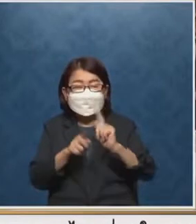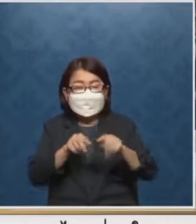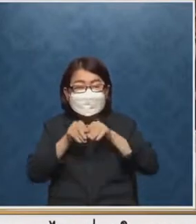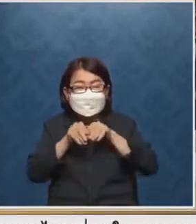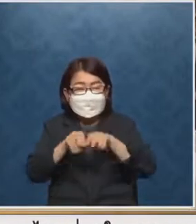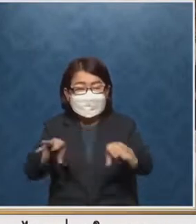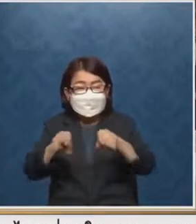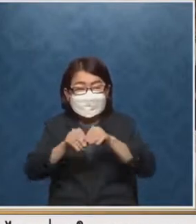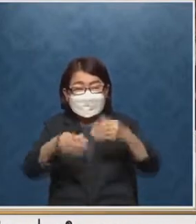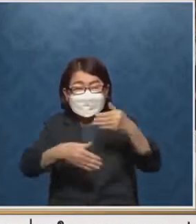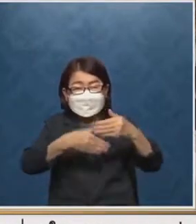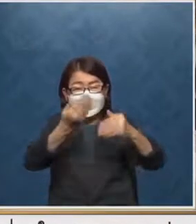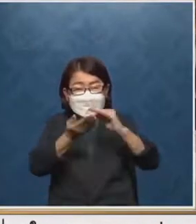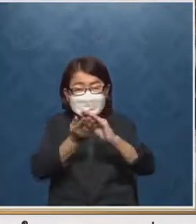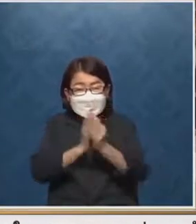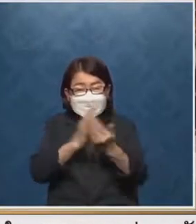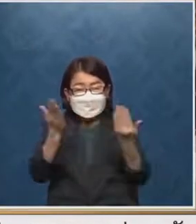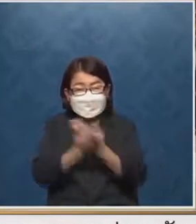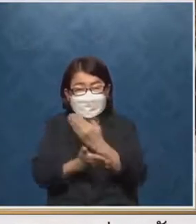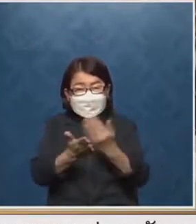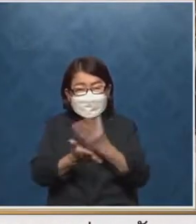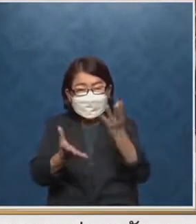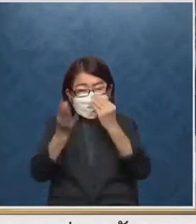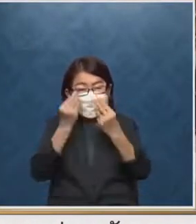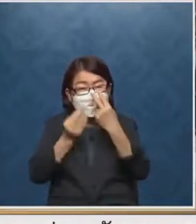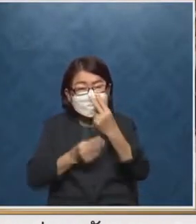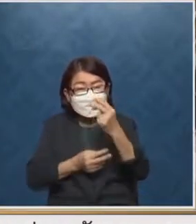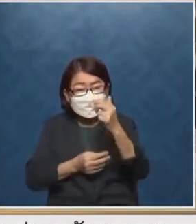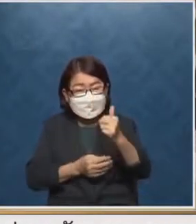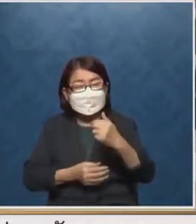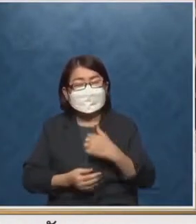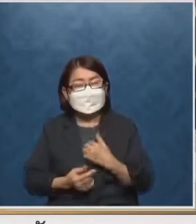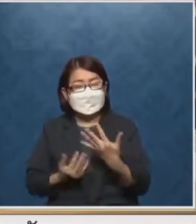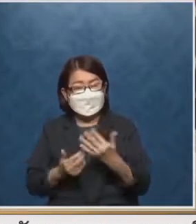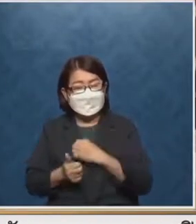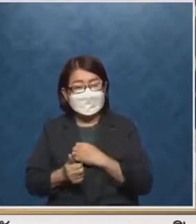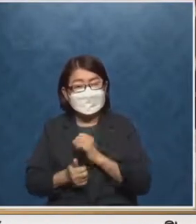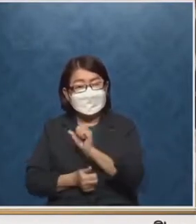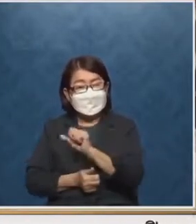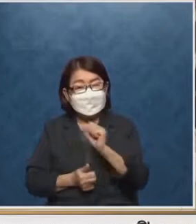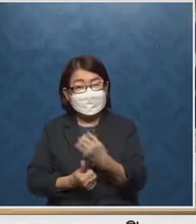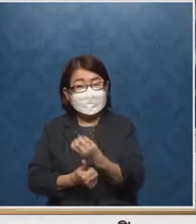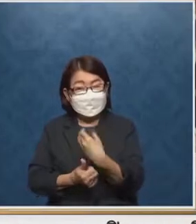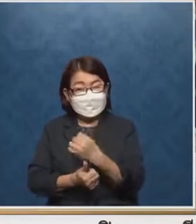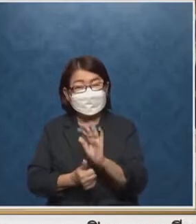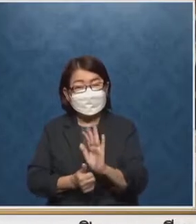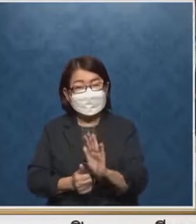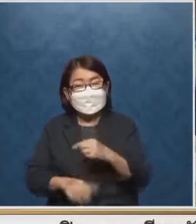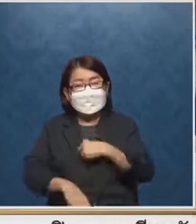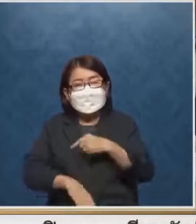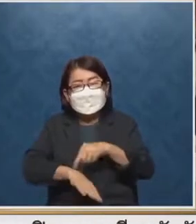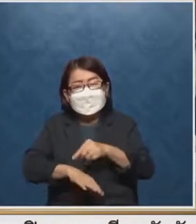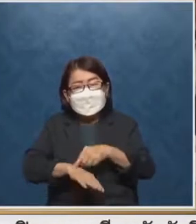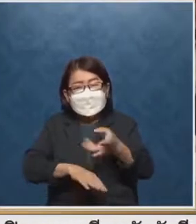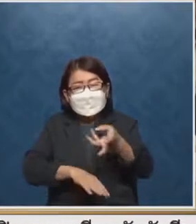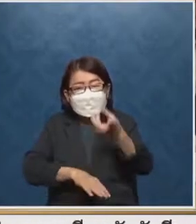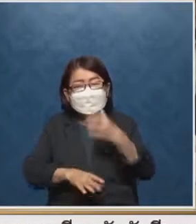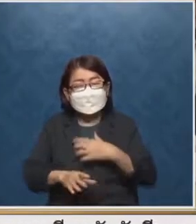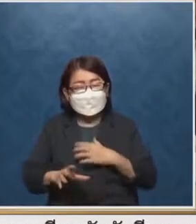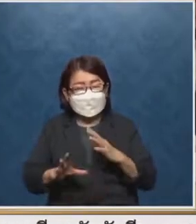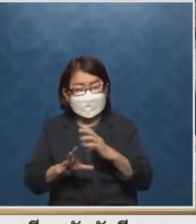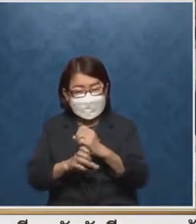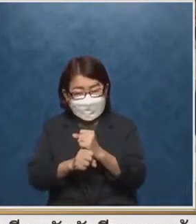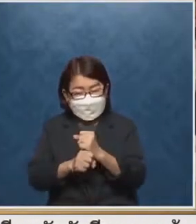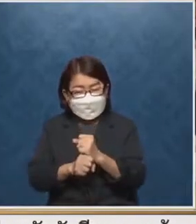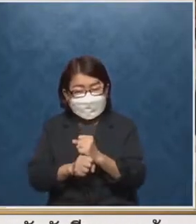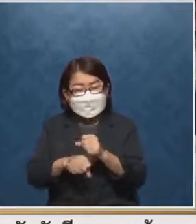นะข้อสังเกตของท่านสมาชิกนะครับก็กระผมขออนุญาตใช้เวลาสั้นๆนะครับในการสรุปภาพรวมผ